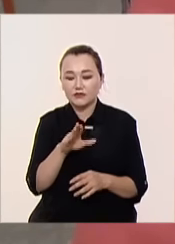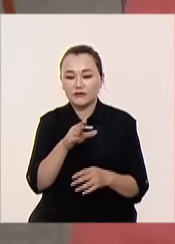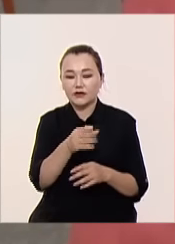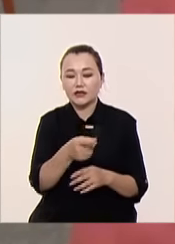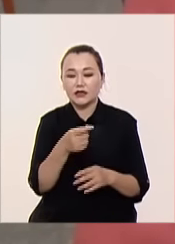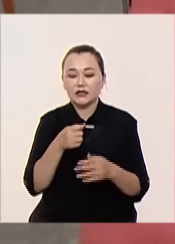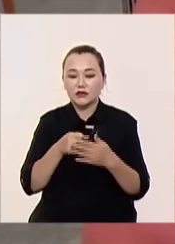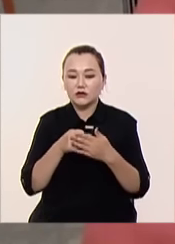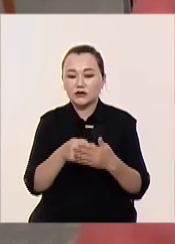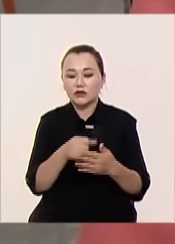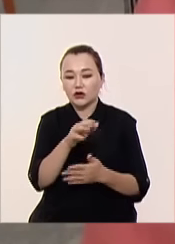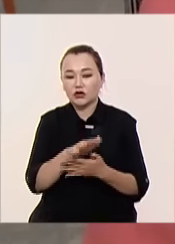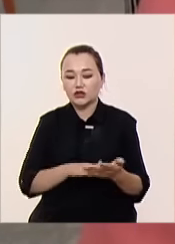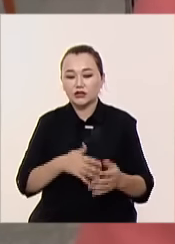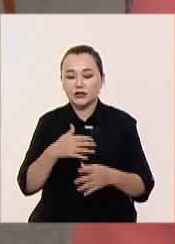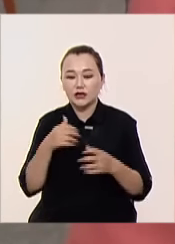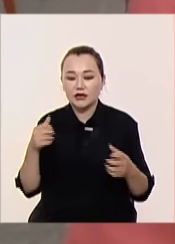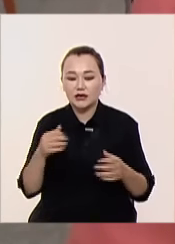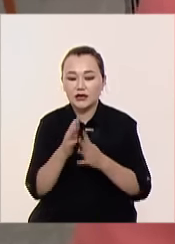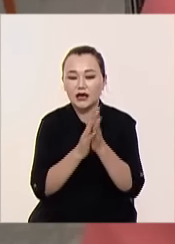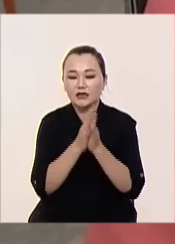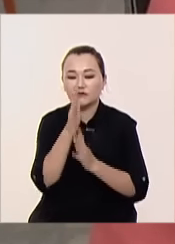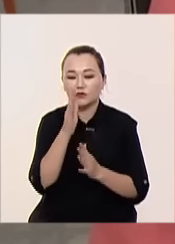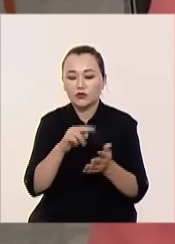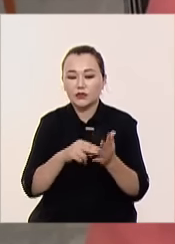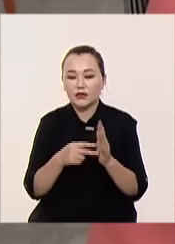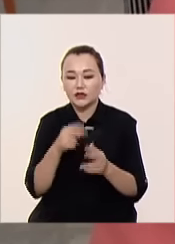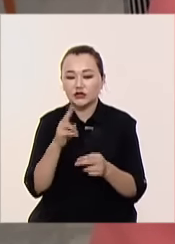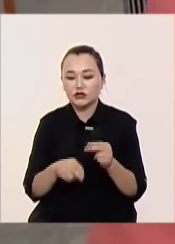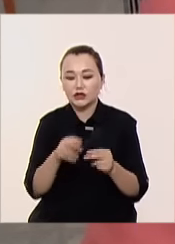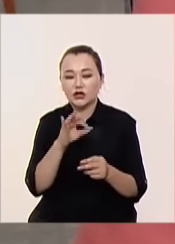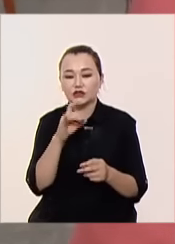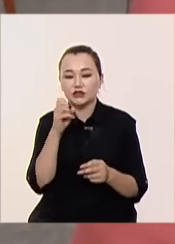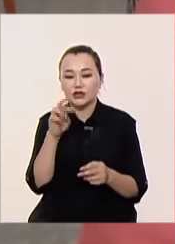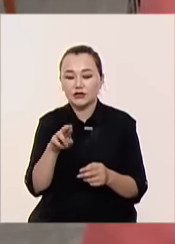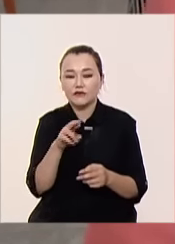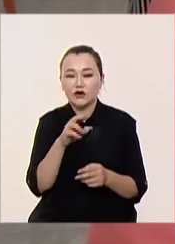толчок для дальнейшего развития. И сейчас у нас в планах завершения реконструкции оранжерейного комплекса.